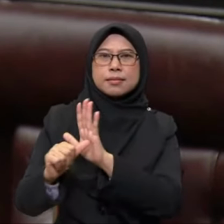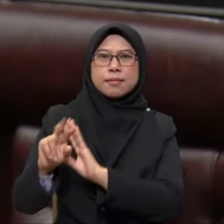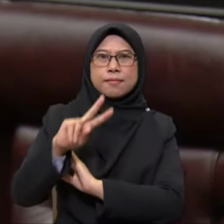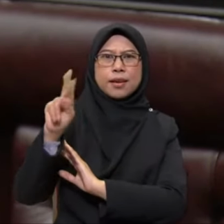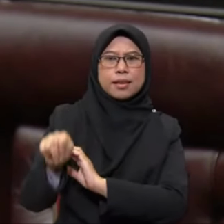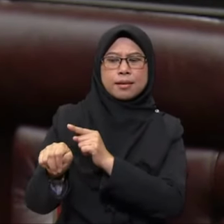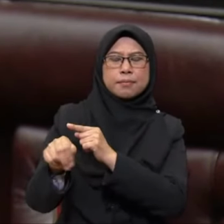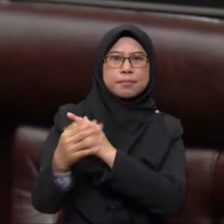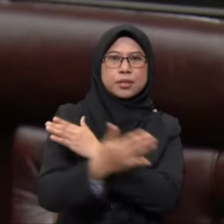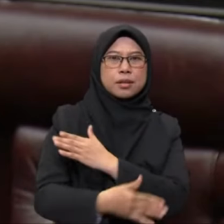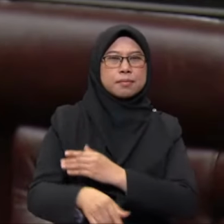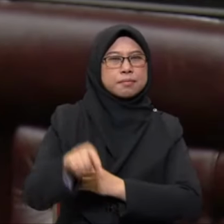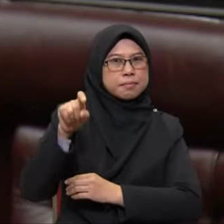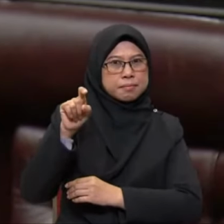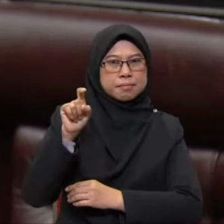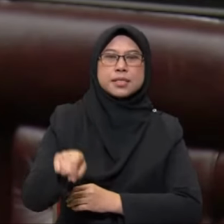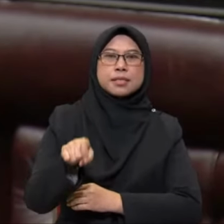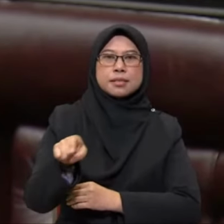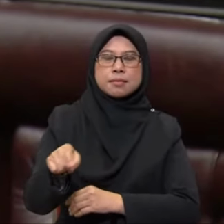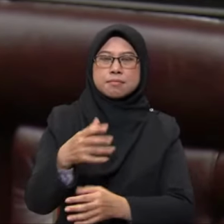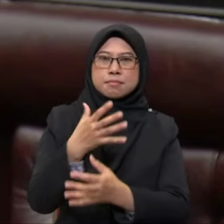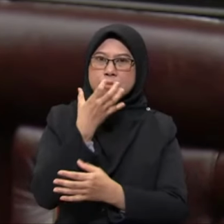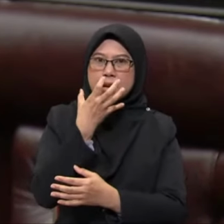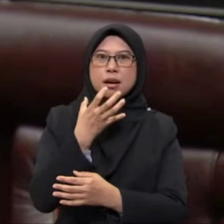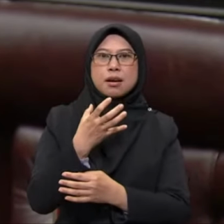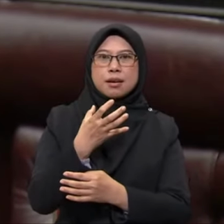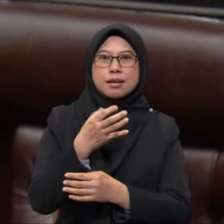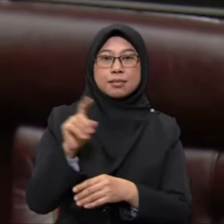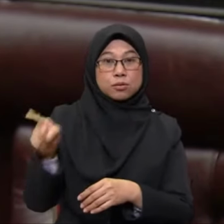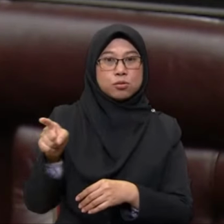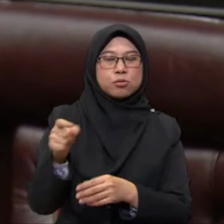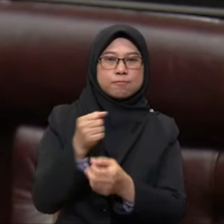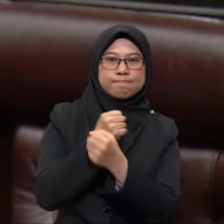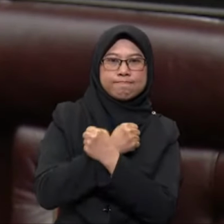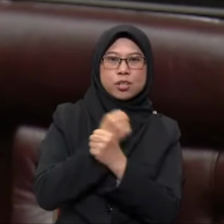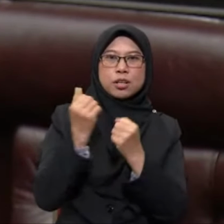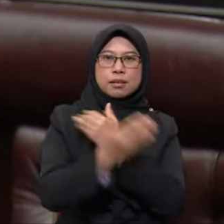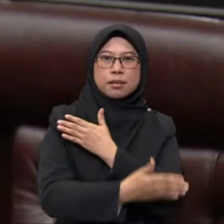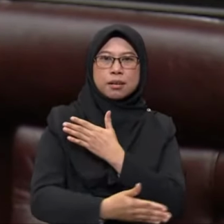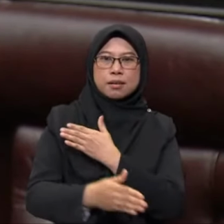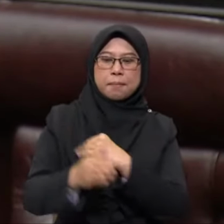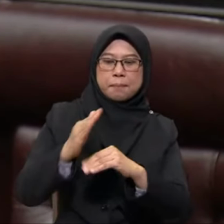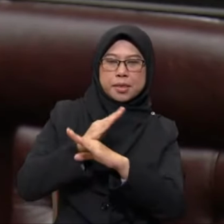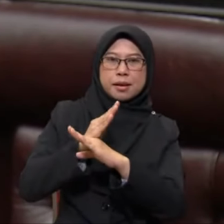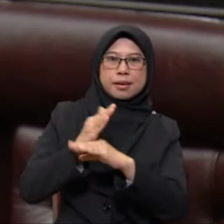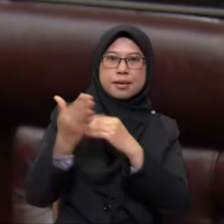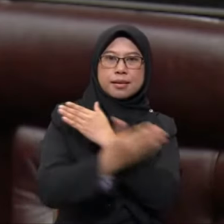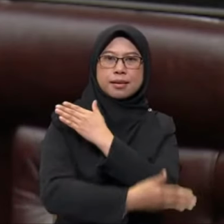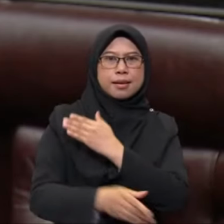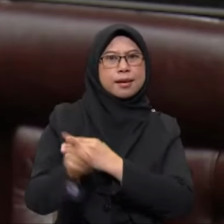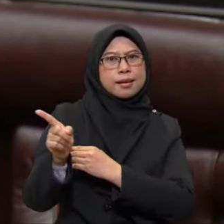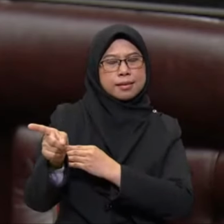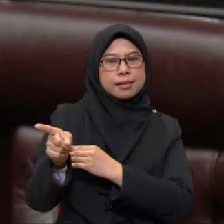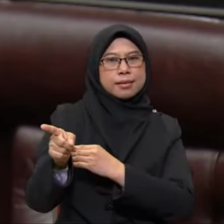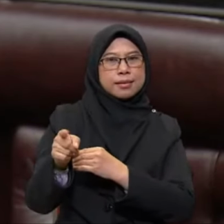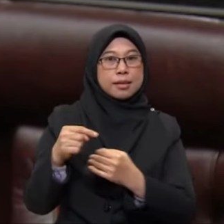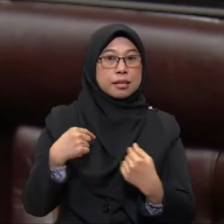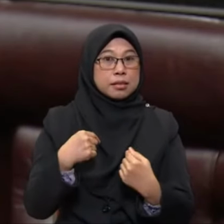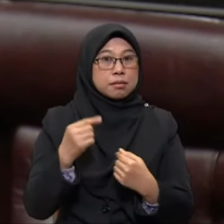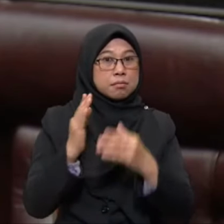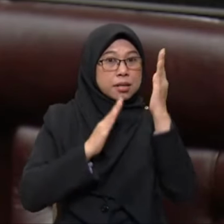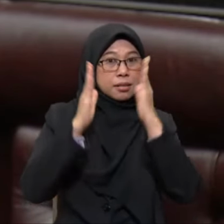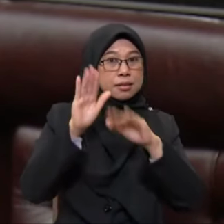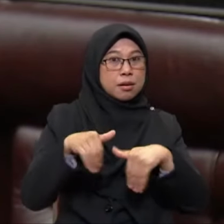Vietnam, dia sure dia marah. Jadi itulah semangat patriotisme mereka itu. Boleh ke tak, dan apakah cara